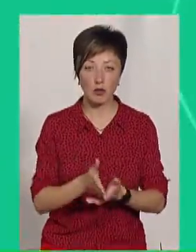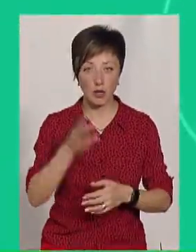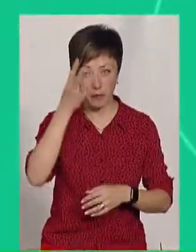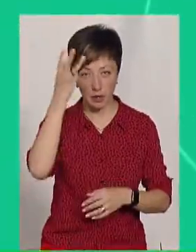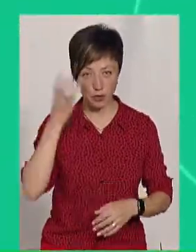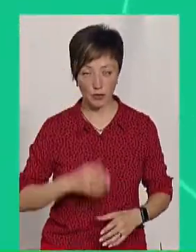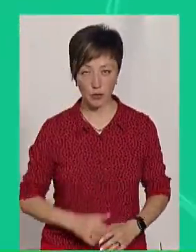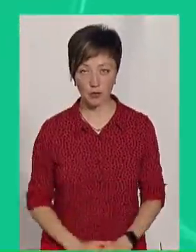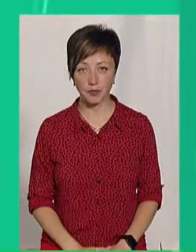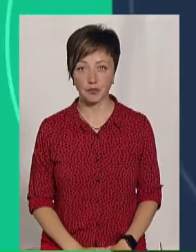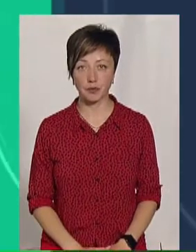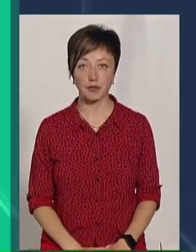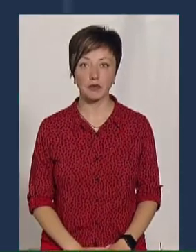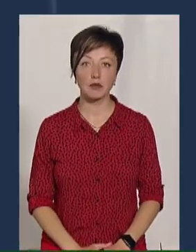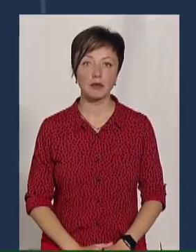центру.